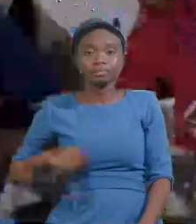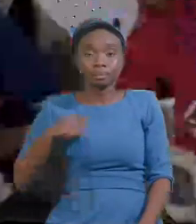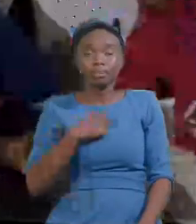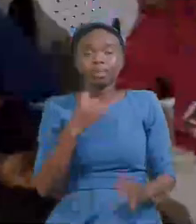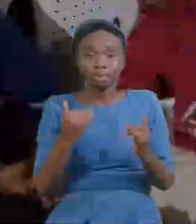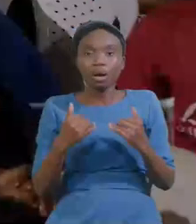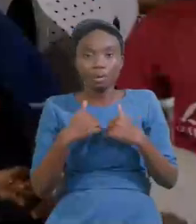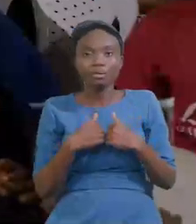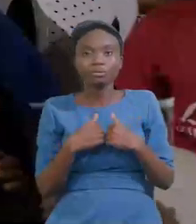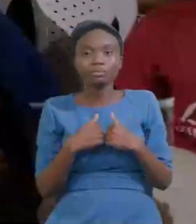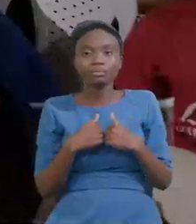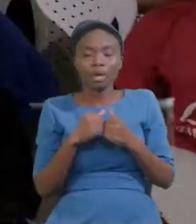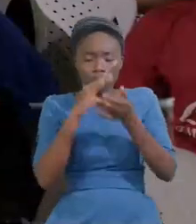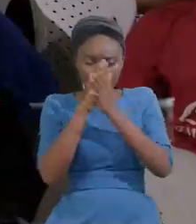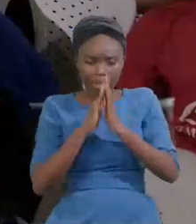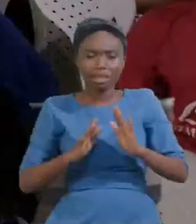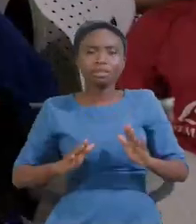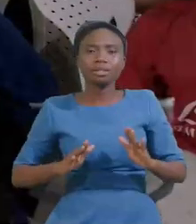Et par cette foi en Christ.